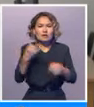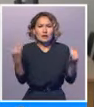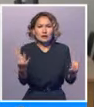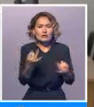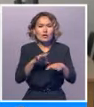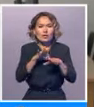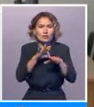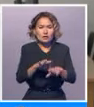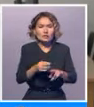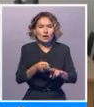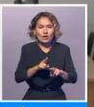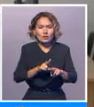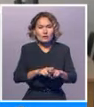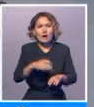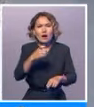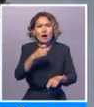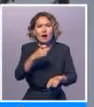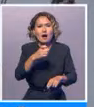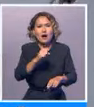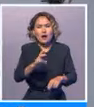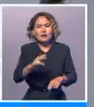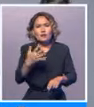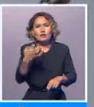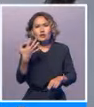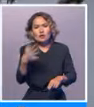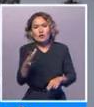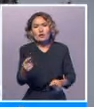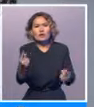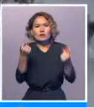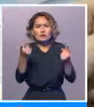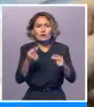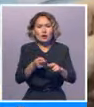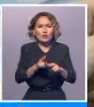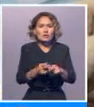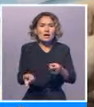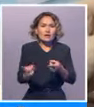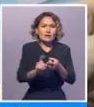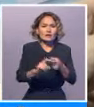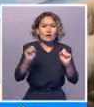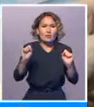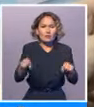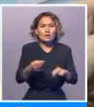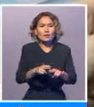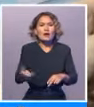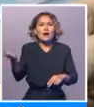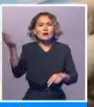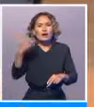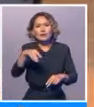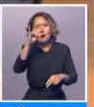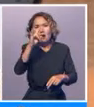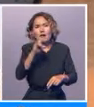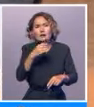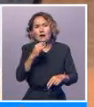қызық өткізуге сізге мүмкіндік беріп тұр. Ойында Қазақ хандығының құрылуынан бастап Кенесарының қапылыстағы қазасына дейінгі кезең толықтай қамтылған.